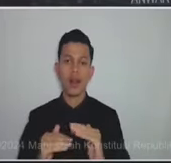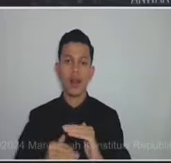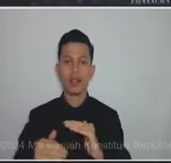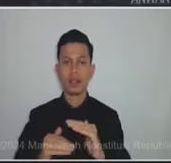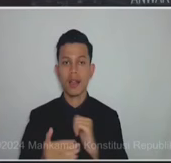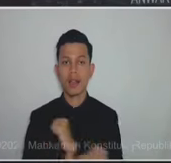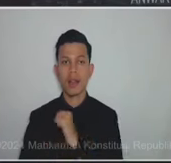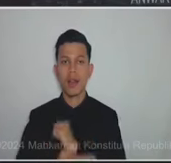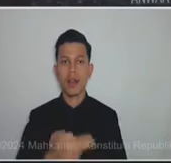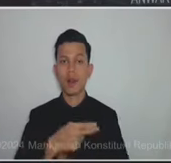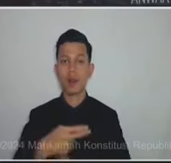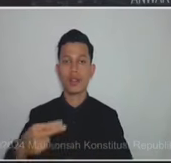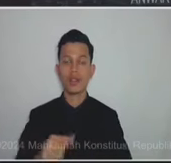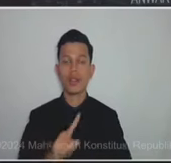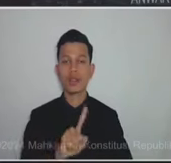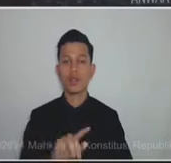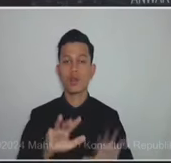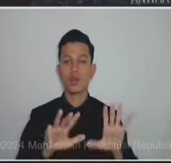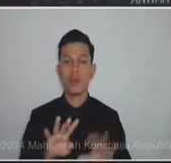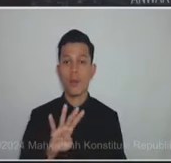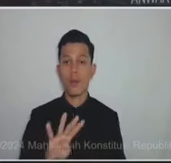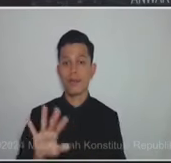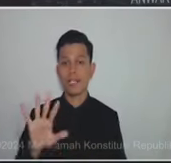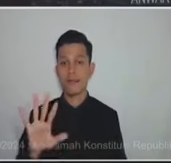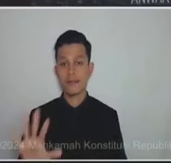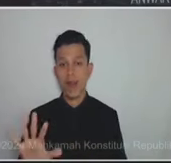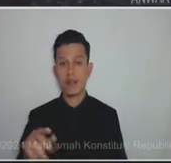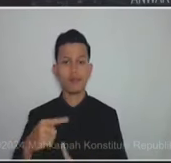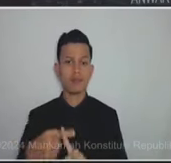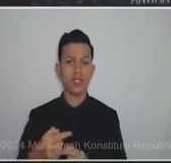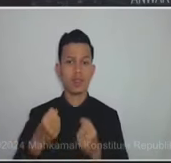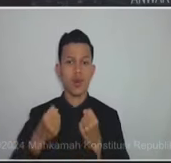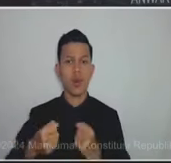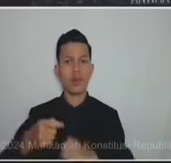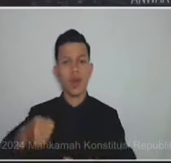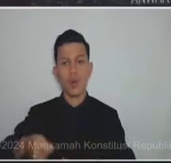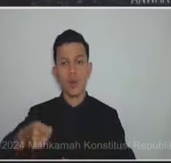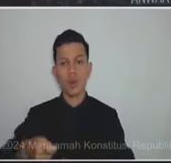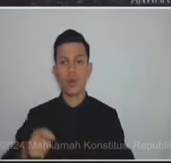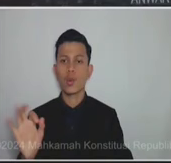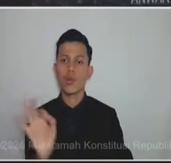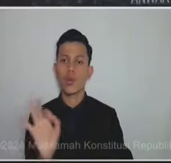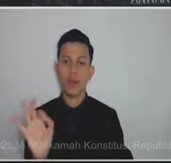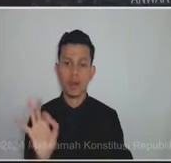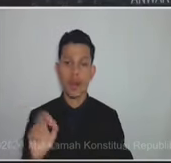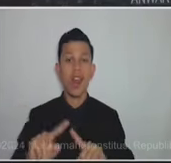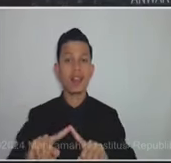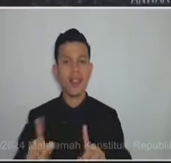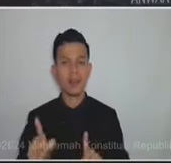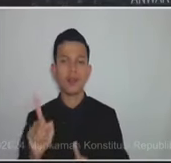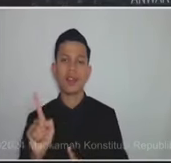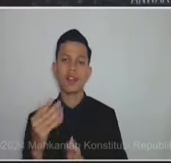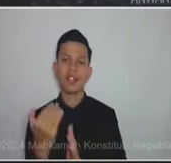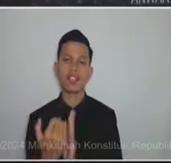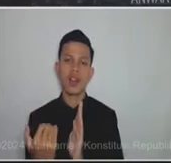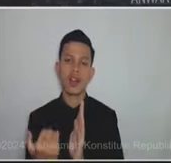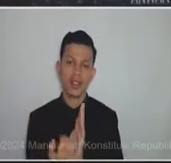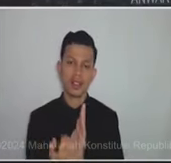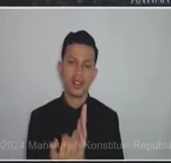dasaran Negara Republik Indonesia tahun 1945 dan tidak mempunyai kekuatan hukum mengikat secara